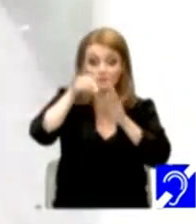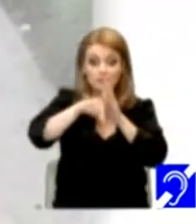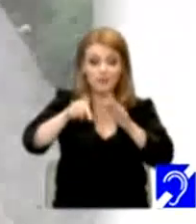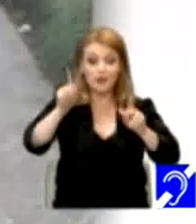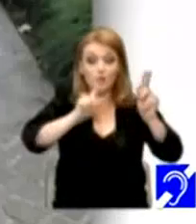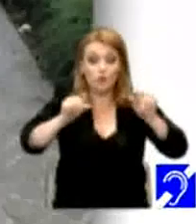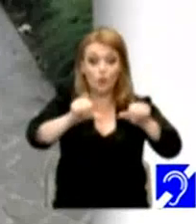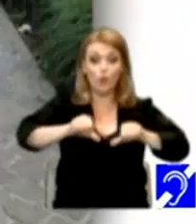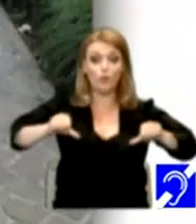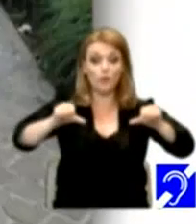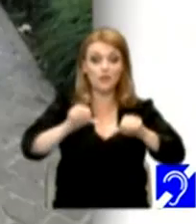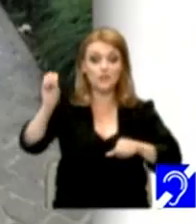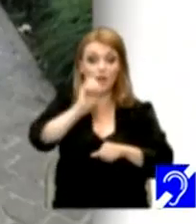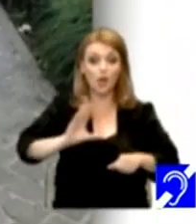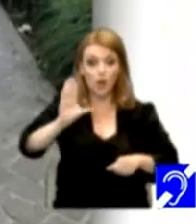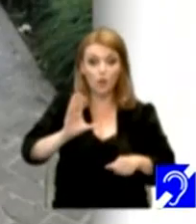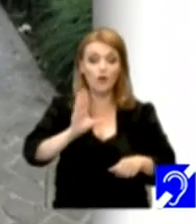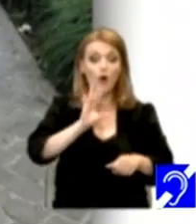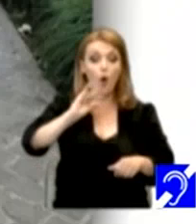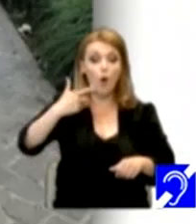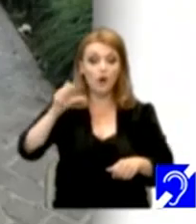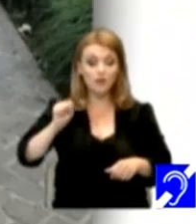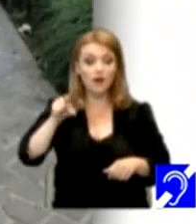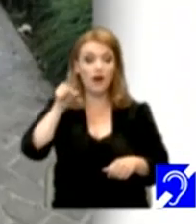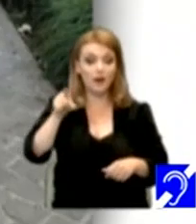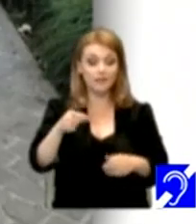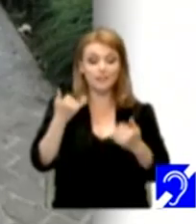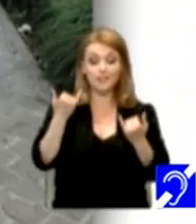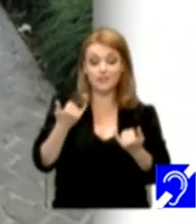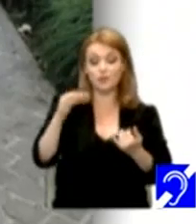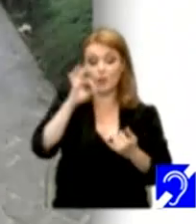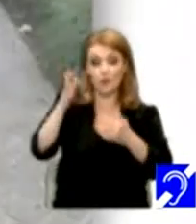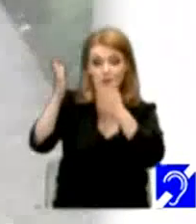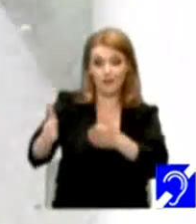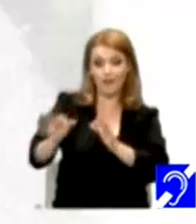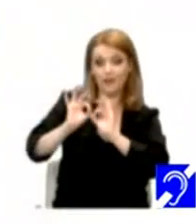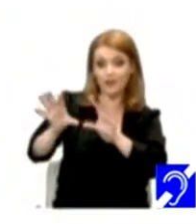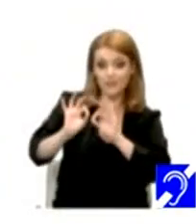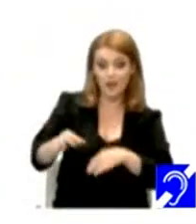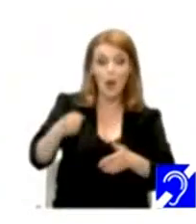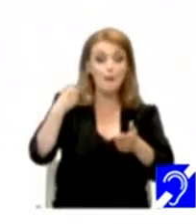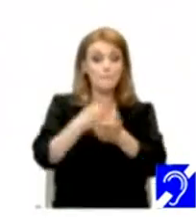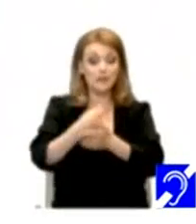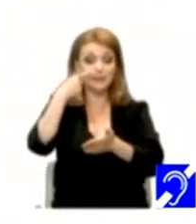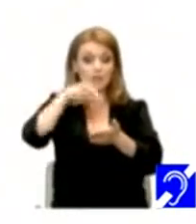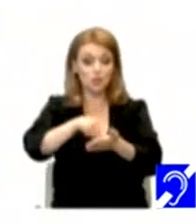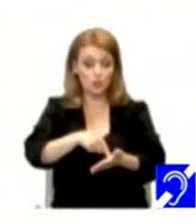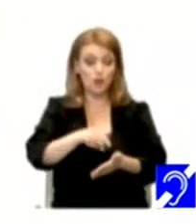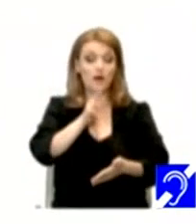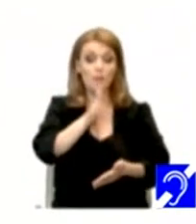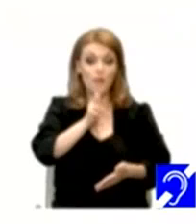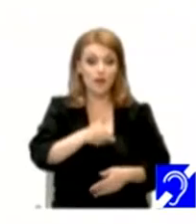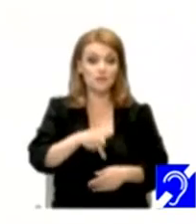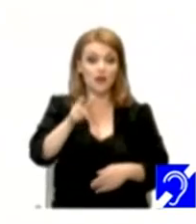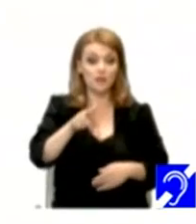Comisiei Europene. Basarabeanca Olga Chilat este protagonista ediției de astăzi. Până să ajungă în Belgia, Olga a locuit și a